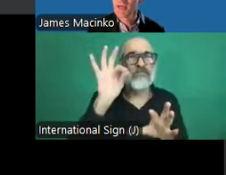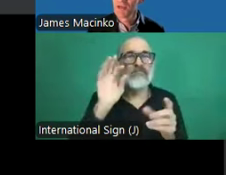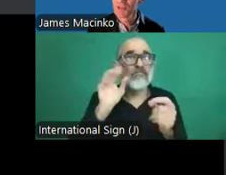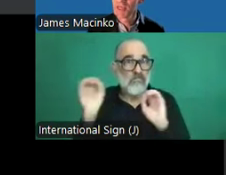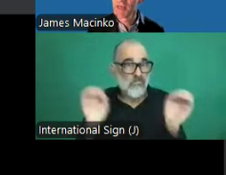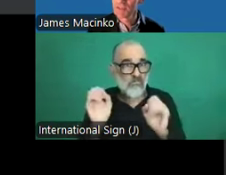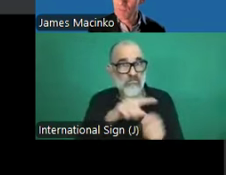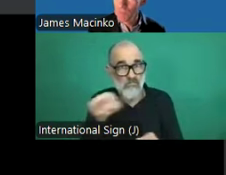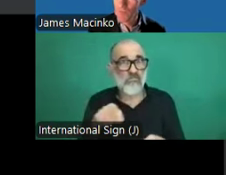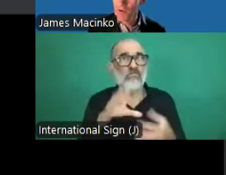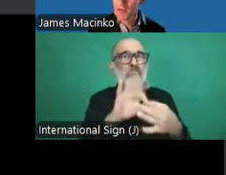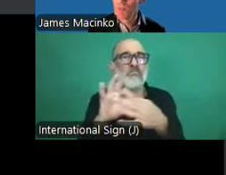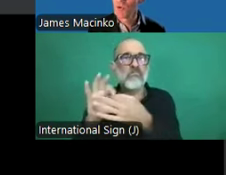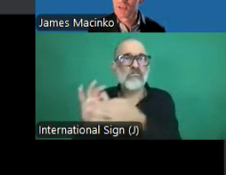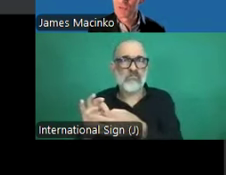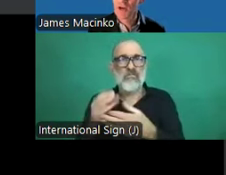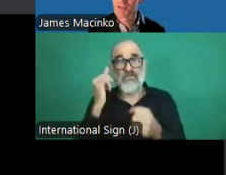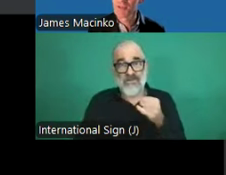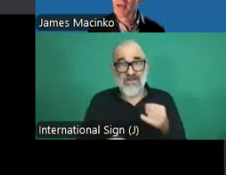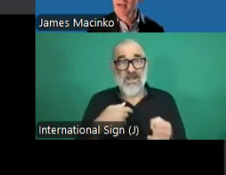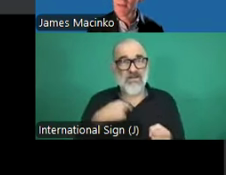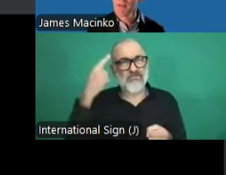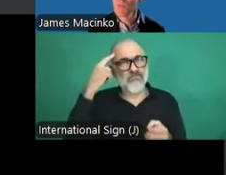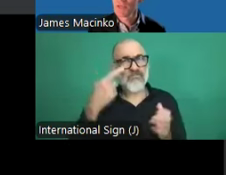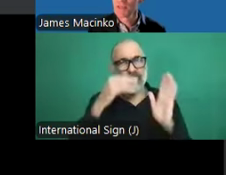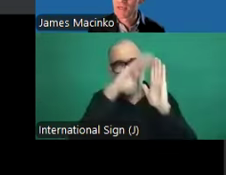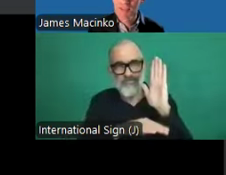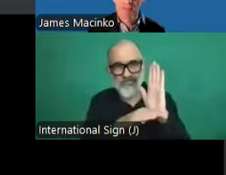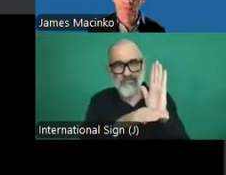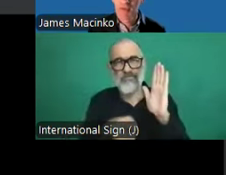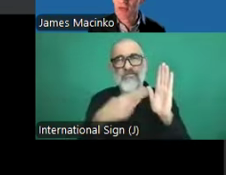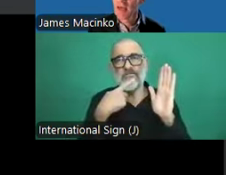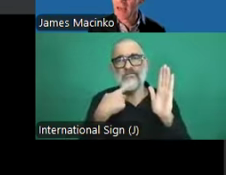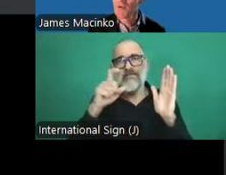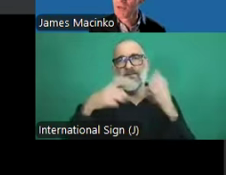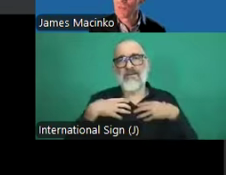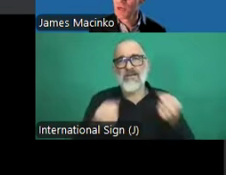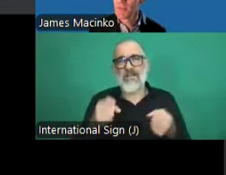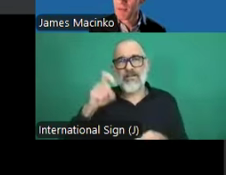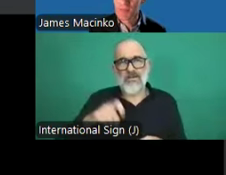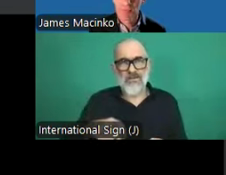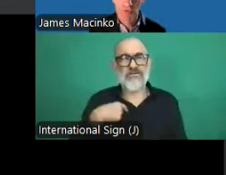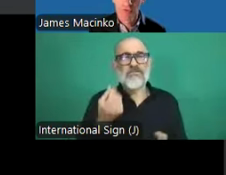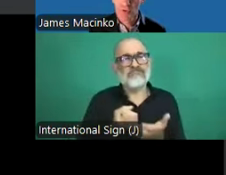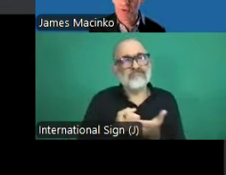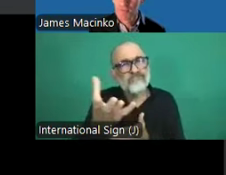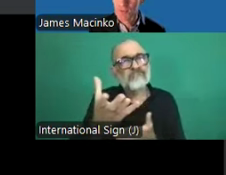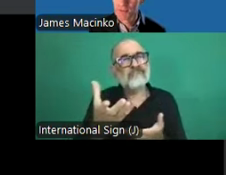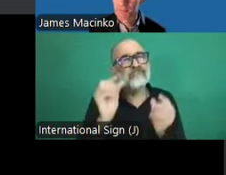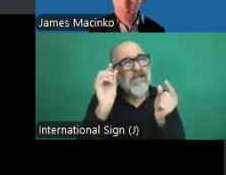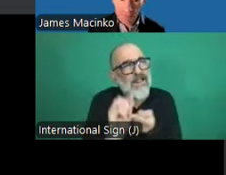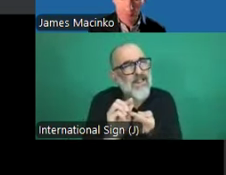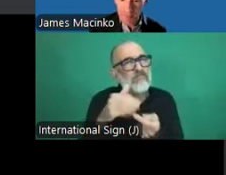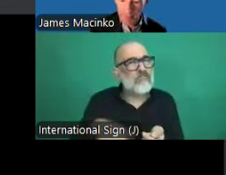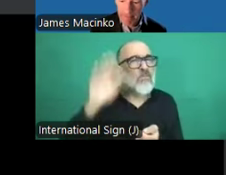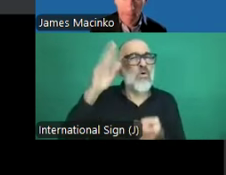plus en ce qui est la structure de la santé pour comprendre vraiment ce qui sont les changements